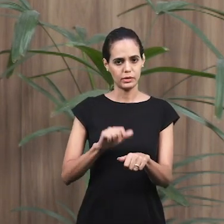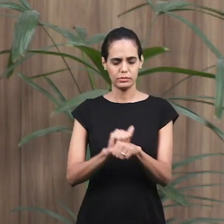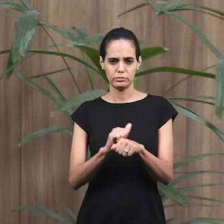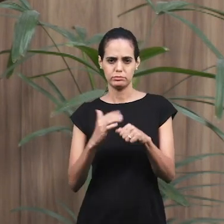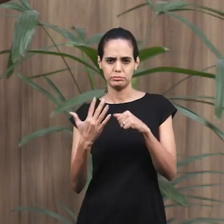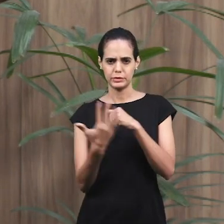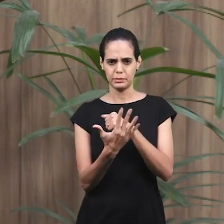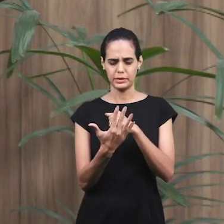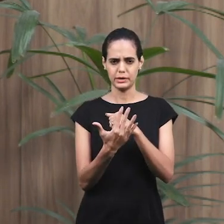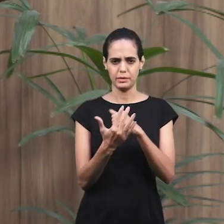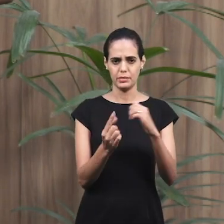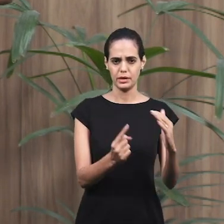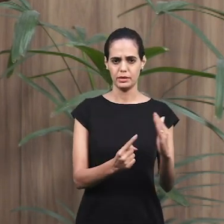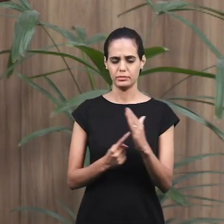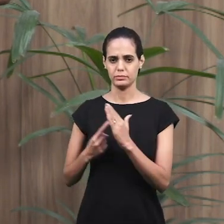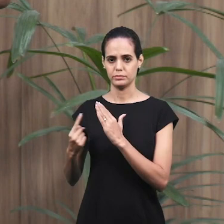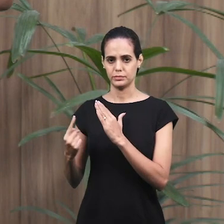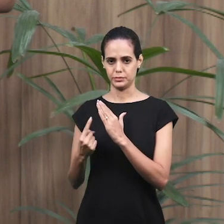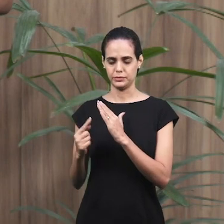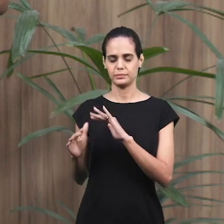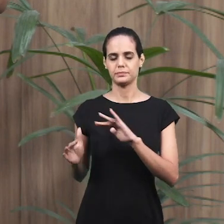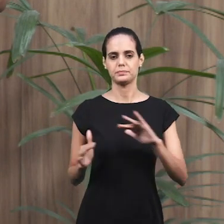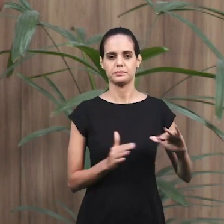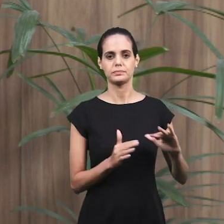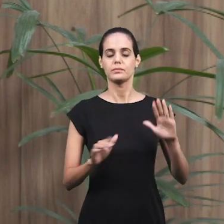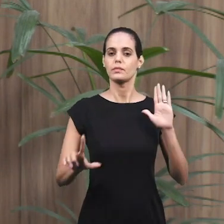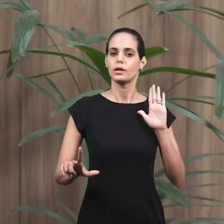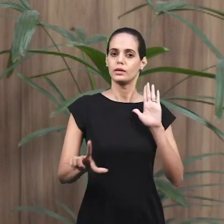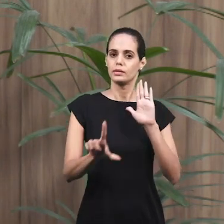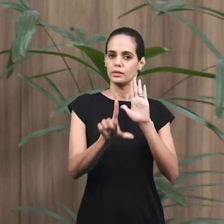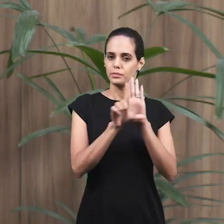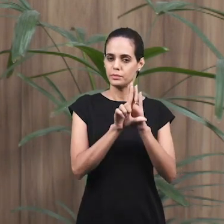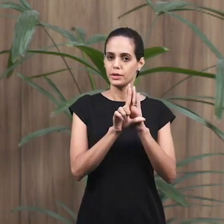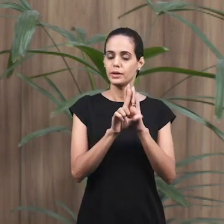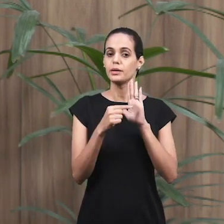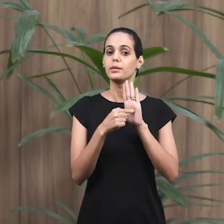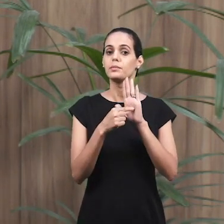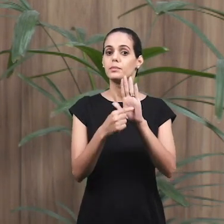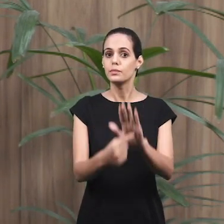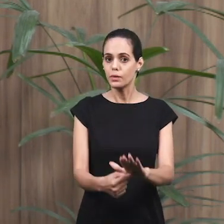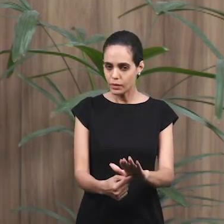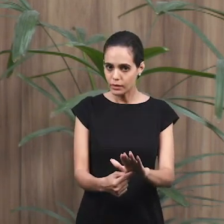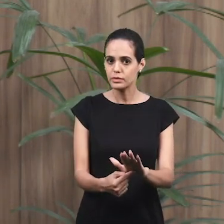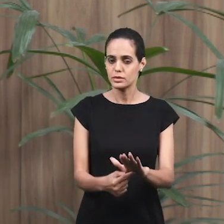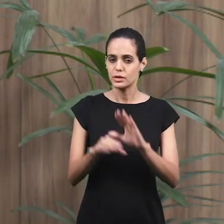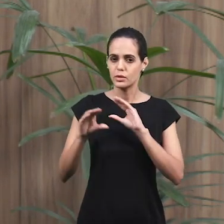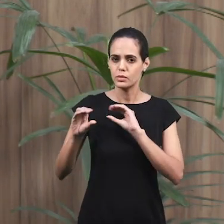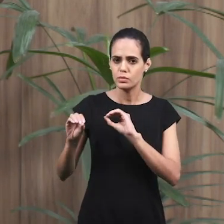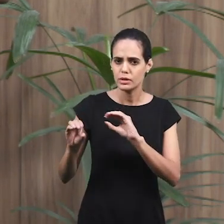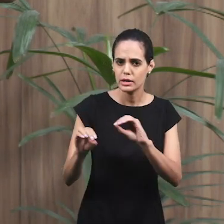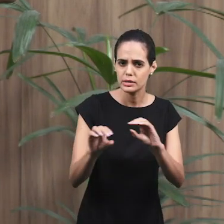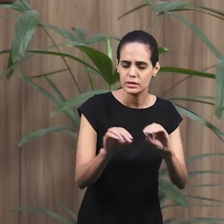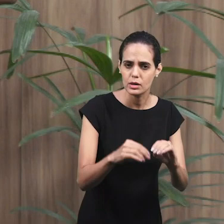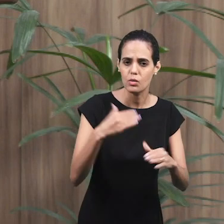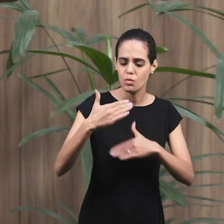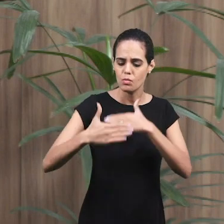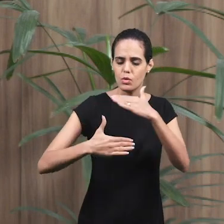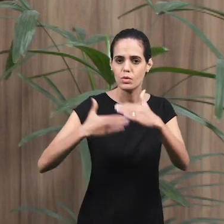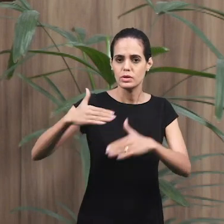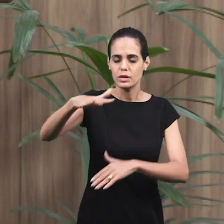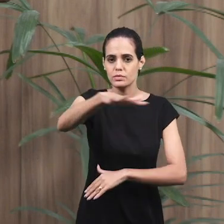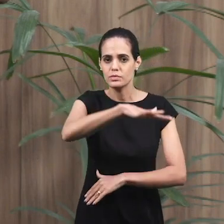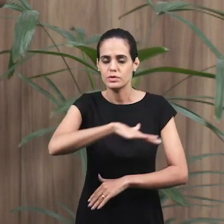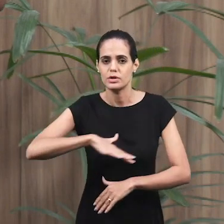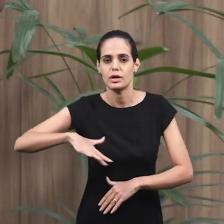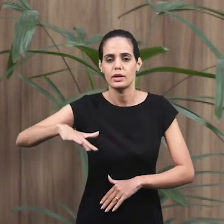l'éloignement social? La législation brésilienne traite l'éducation comme un processus large de responsabilité de la famille